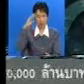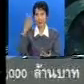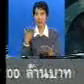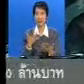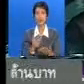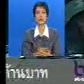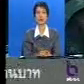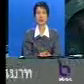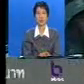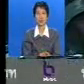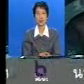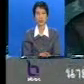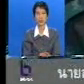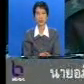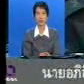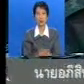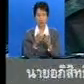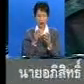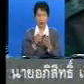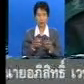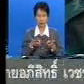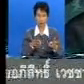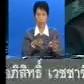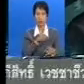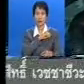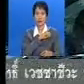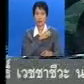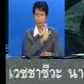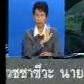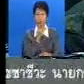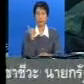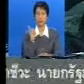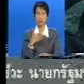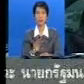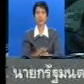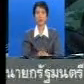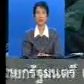ที่รวมทั้งเป็นภารกิจที่มีเจ้าหน้าที่ซึ่งรับผิดชอบโดยตรงอยู่แล้ว